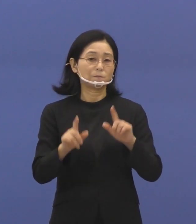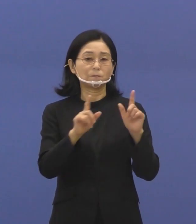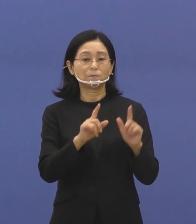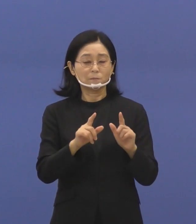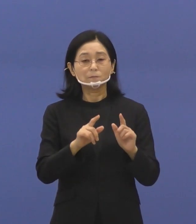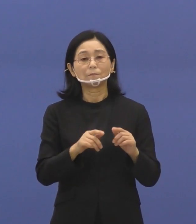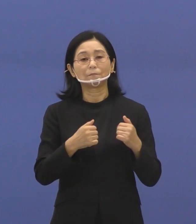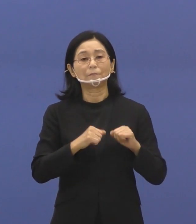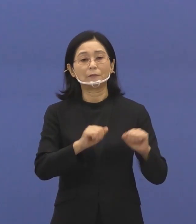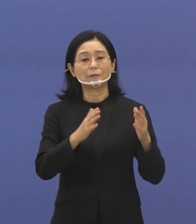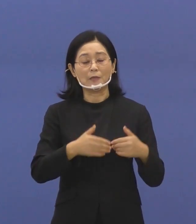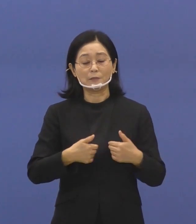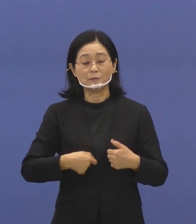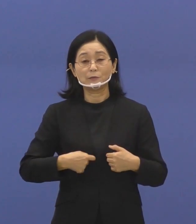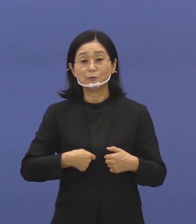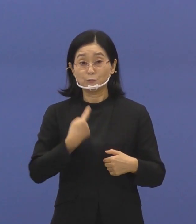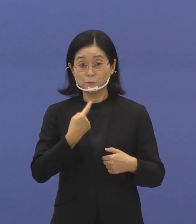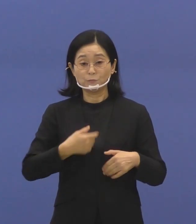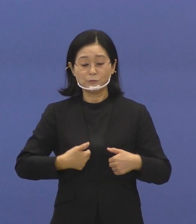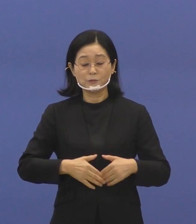を拝んだり、